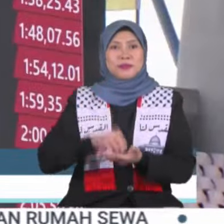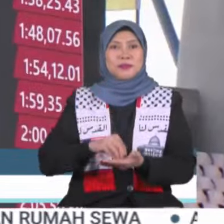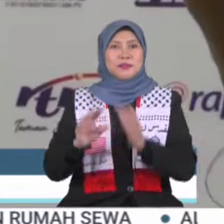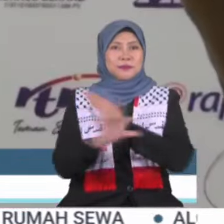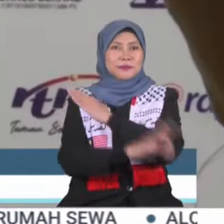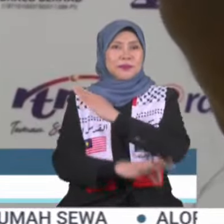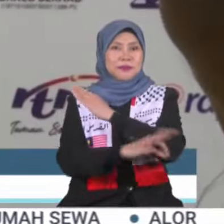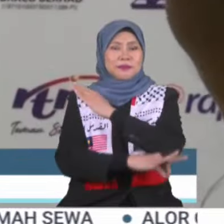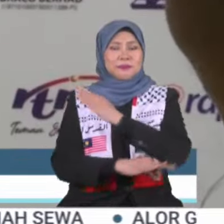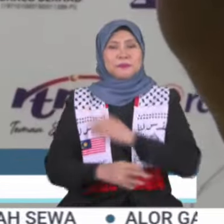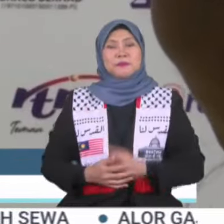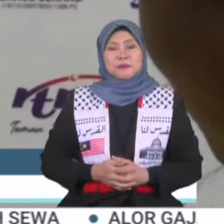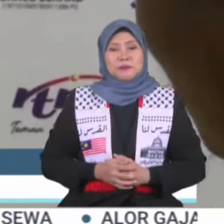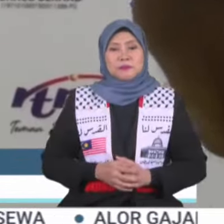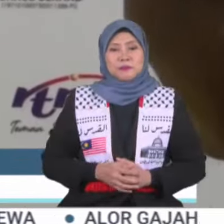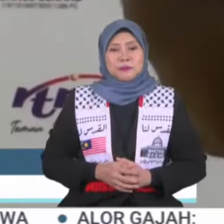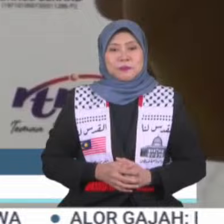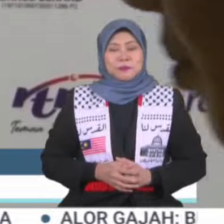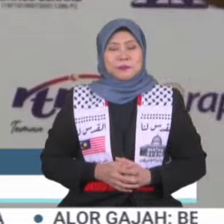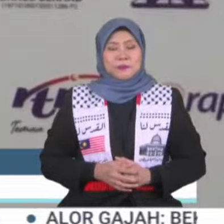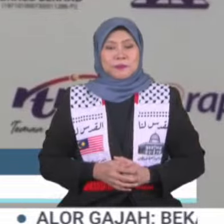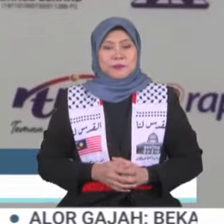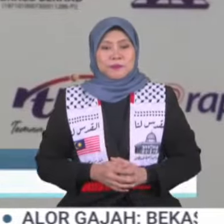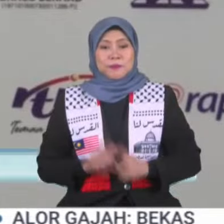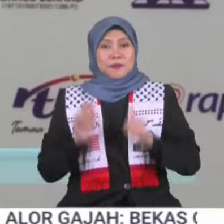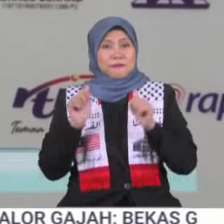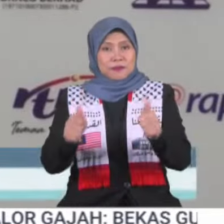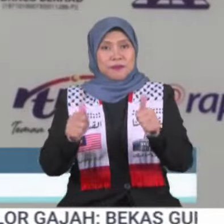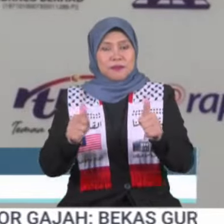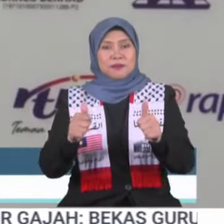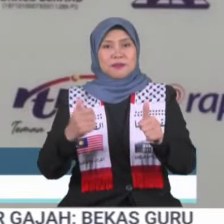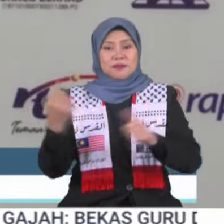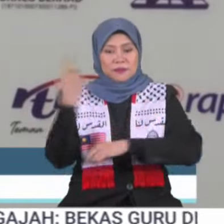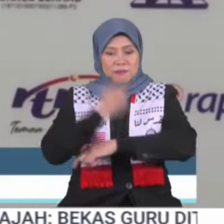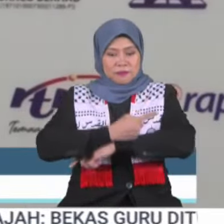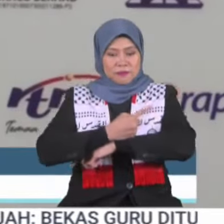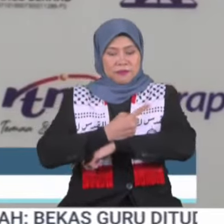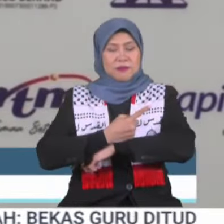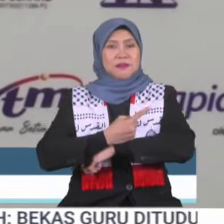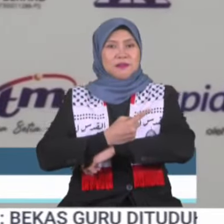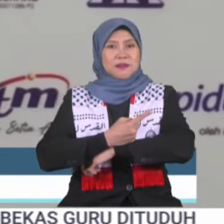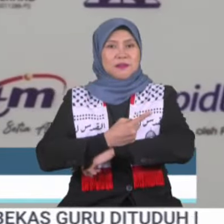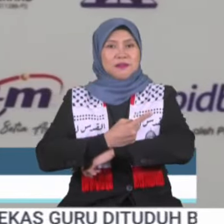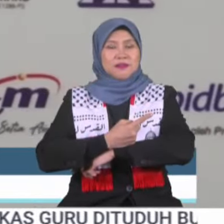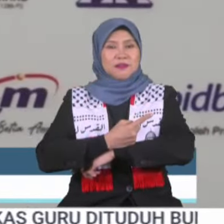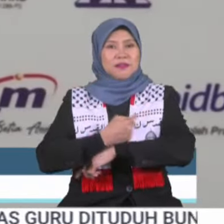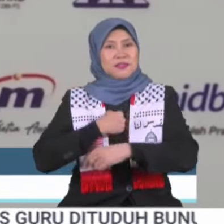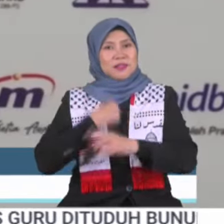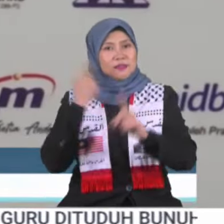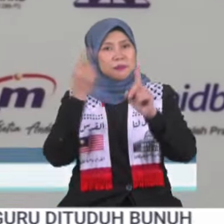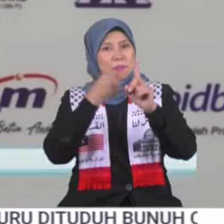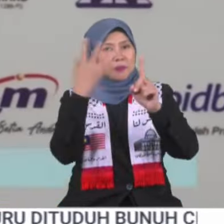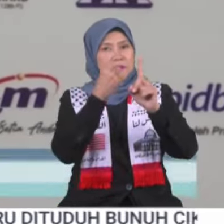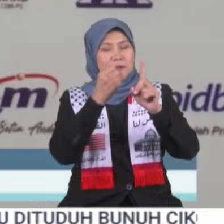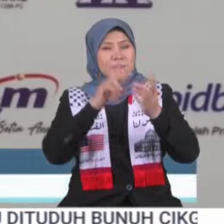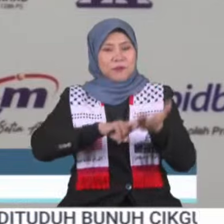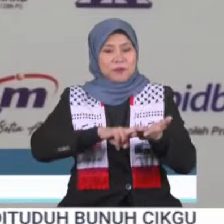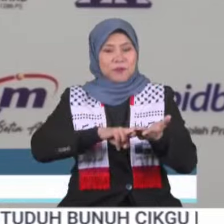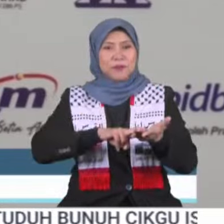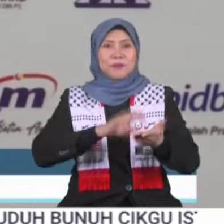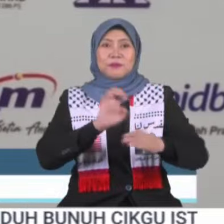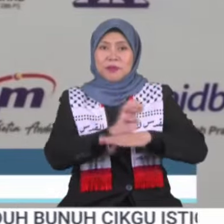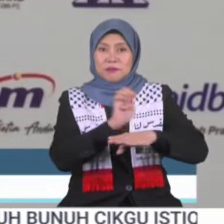Negeri Sembilan. Sebelum ini sangat stres sebab first event hari pertama dan saya aim untuk gold dan record,